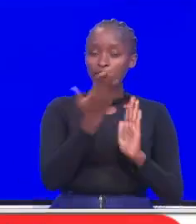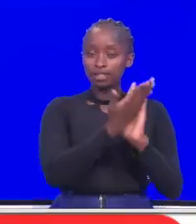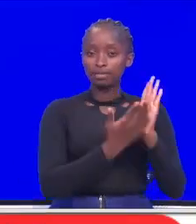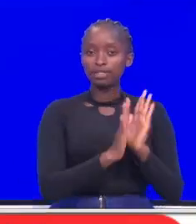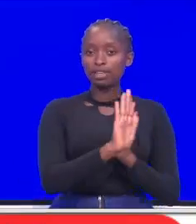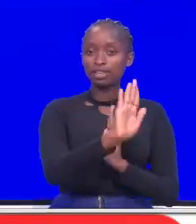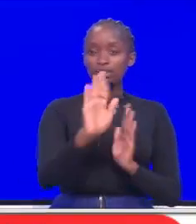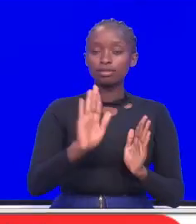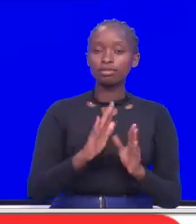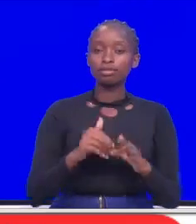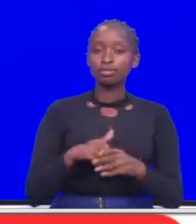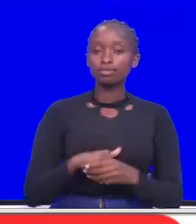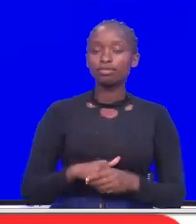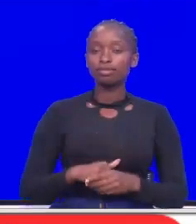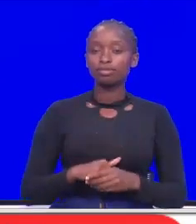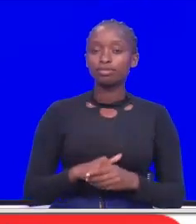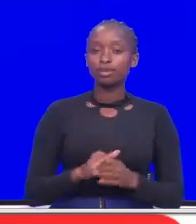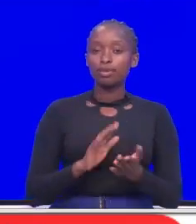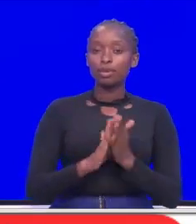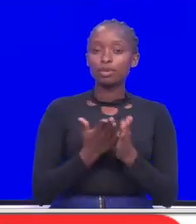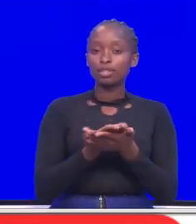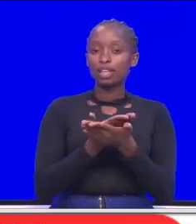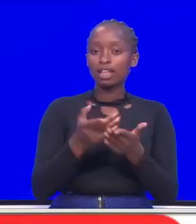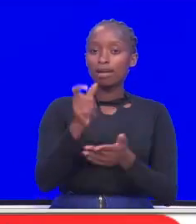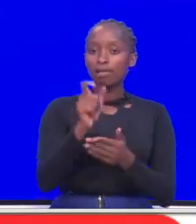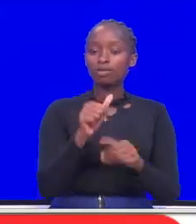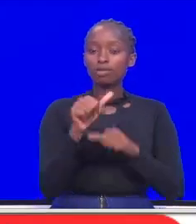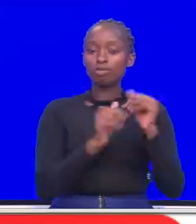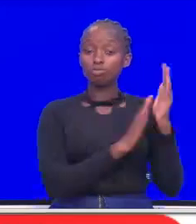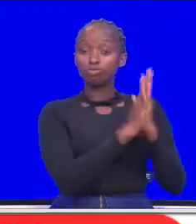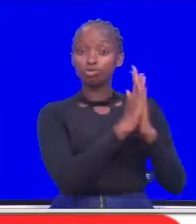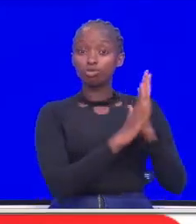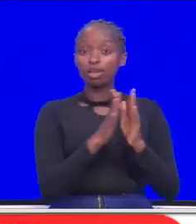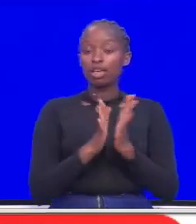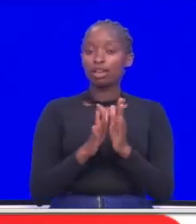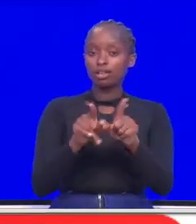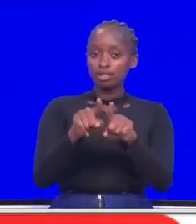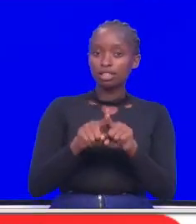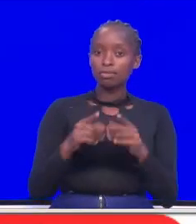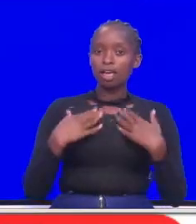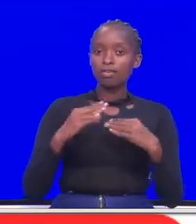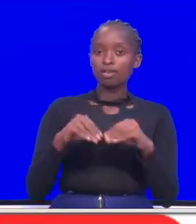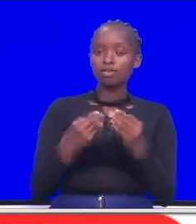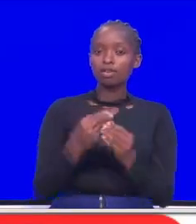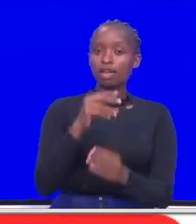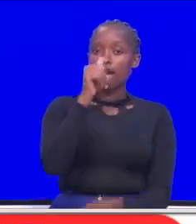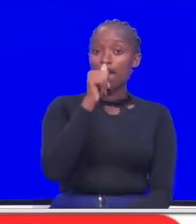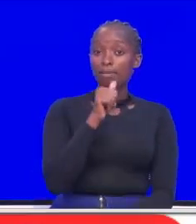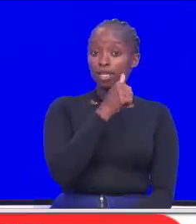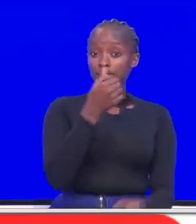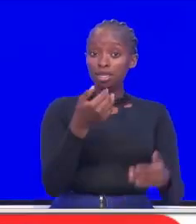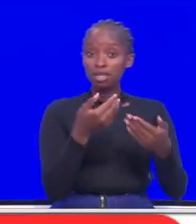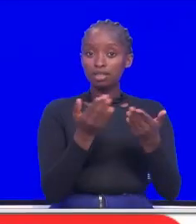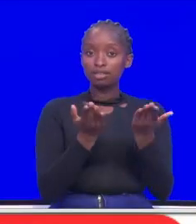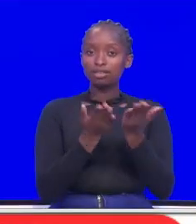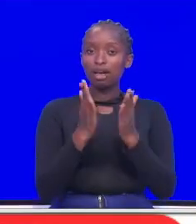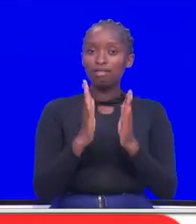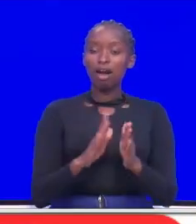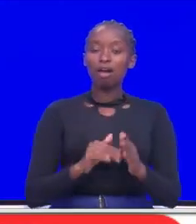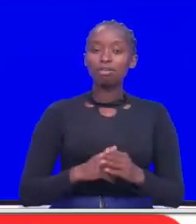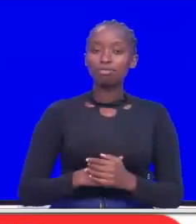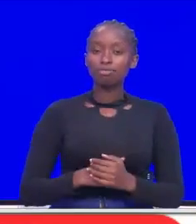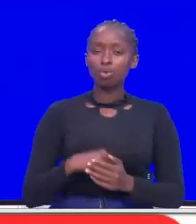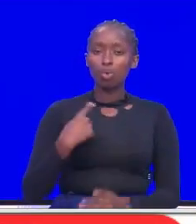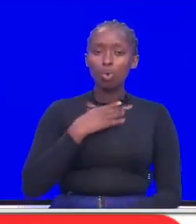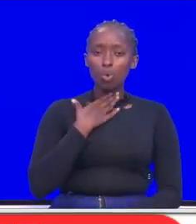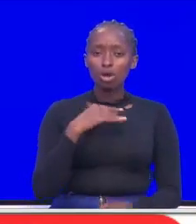the Electoral Commission be fixed without any personal interest, as well as opening the IEBC servers. Atutaki chebukati